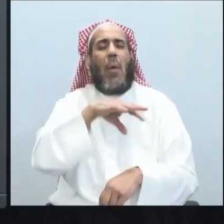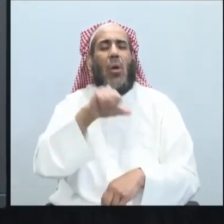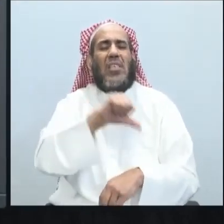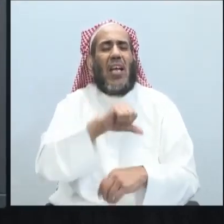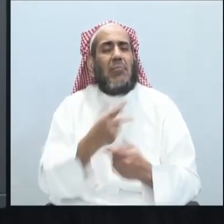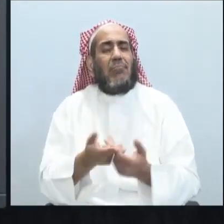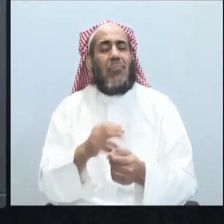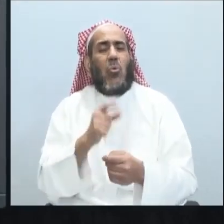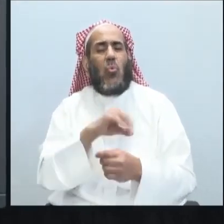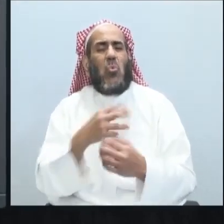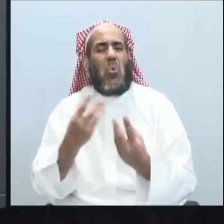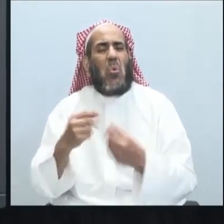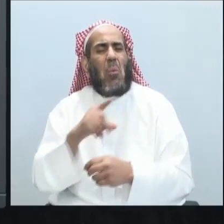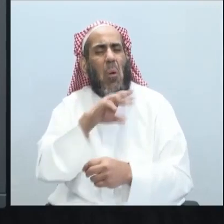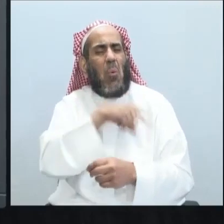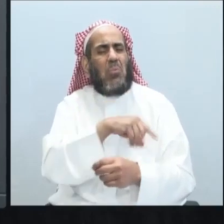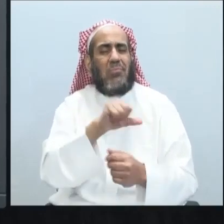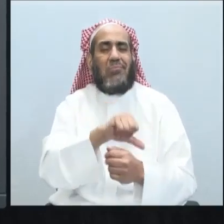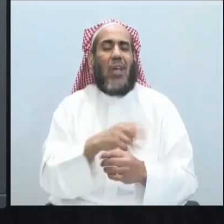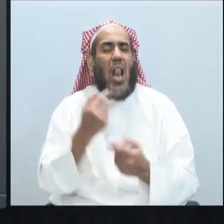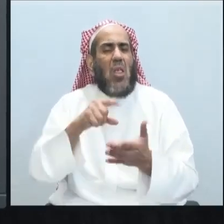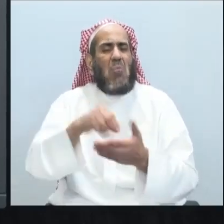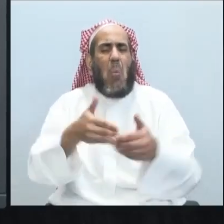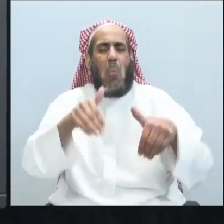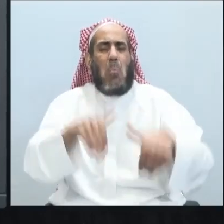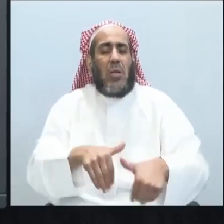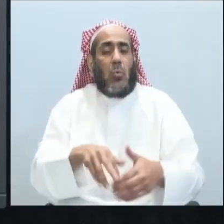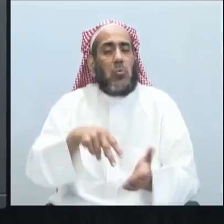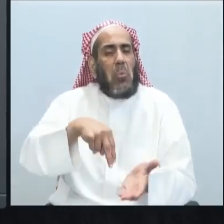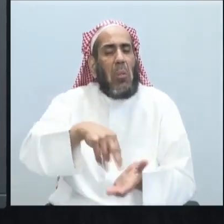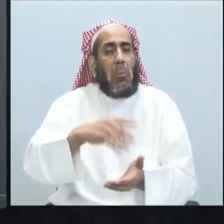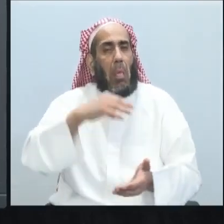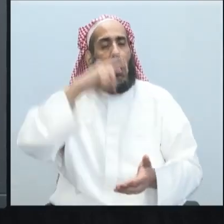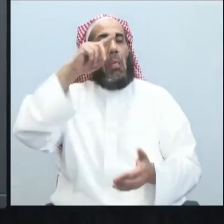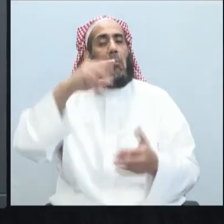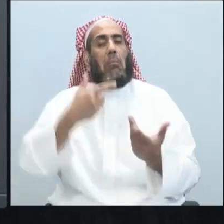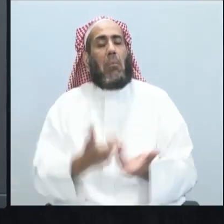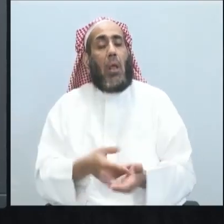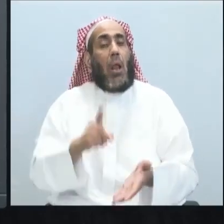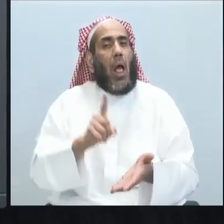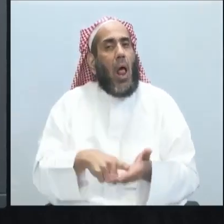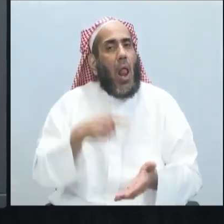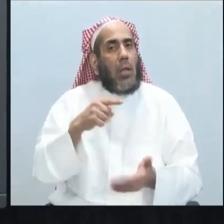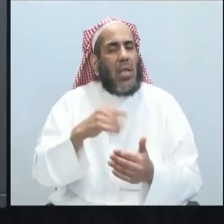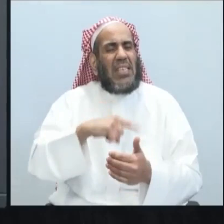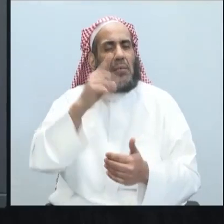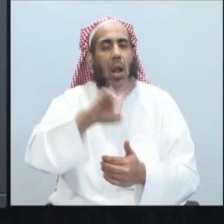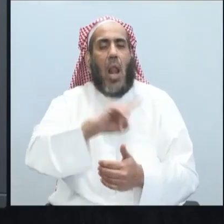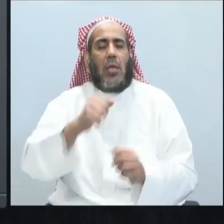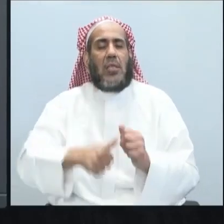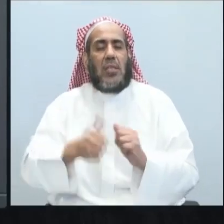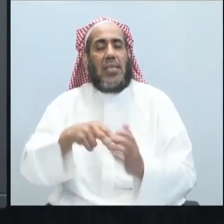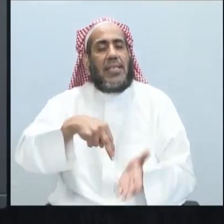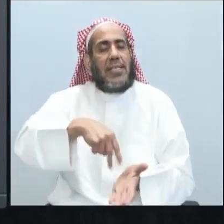قوي ان يكون يعني ان يهونون عليك ابائك واجدادك الذين قد ماتوا وتسير عليهم بتكبر لانك ان اردت ان تتكبر لن تستطيع